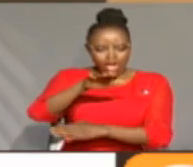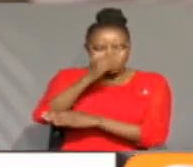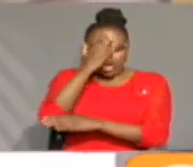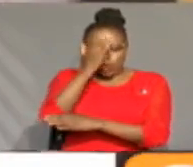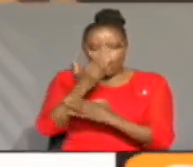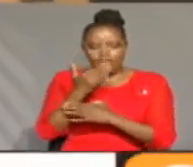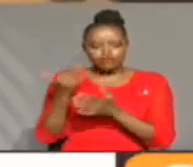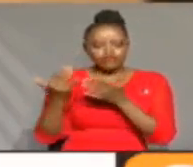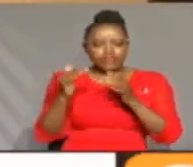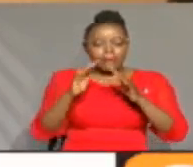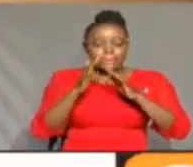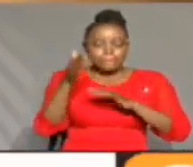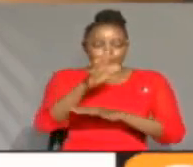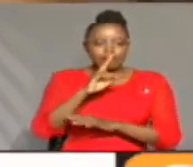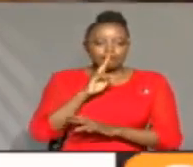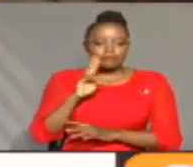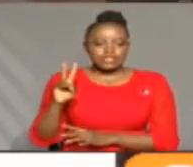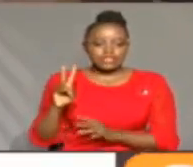ili kutuliza hali.